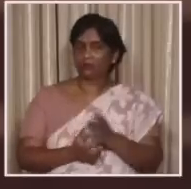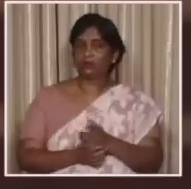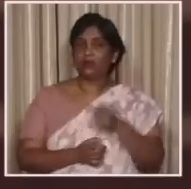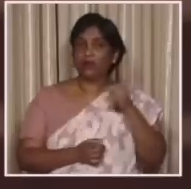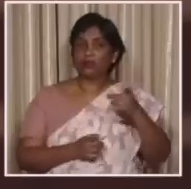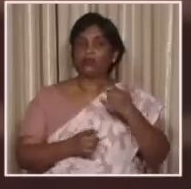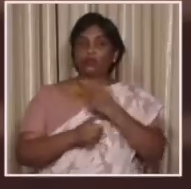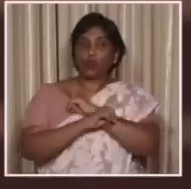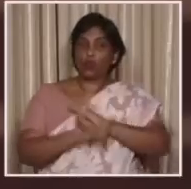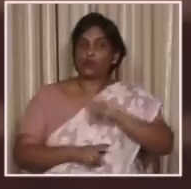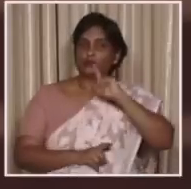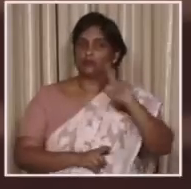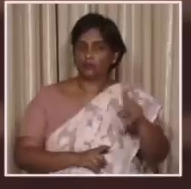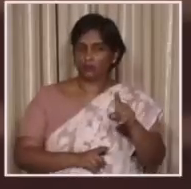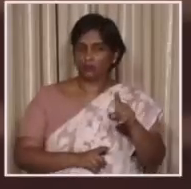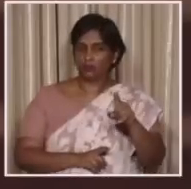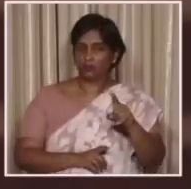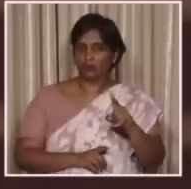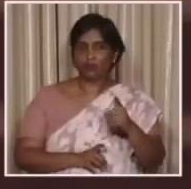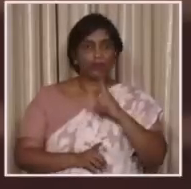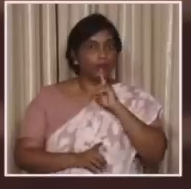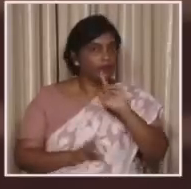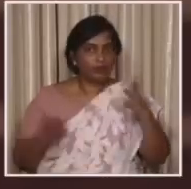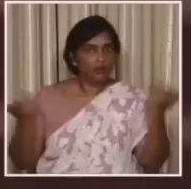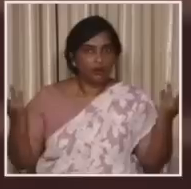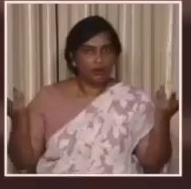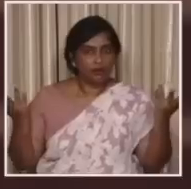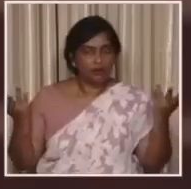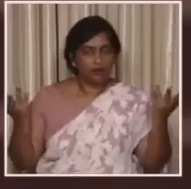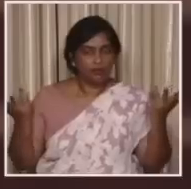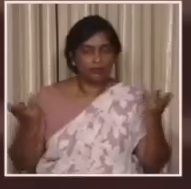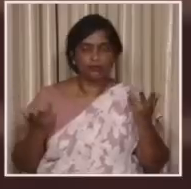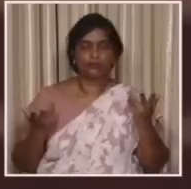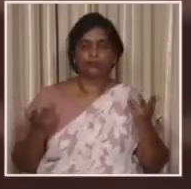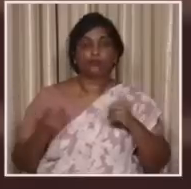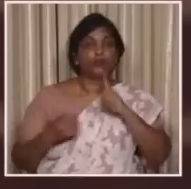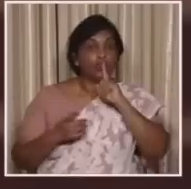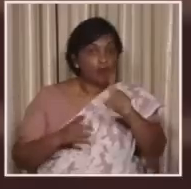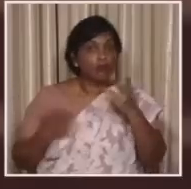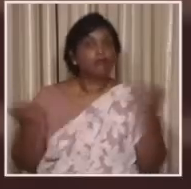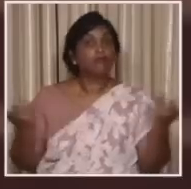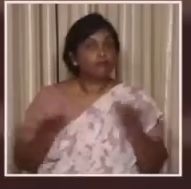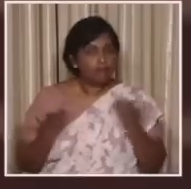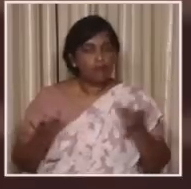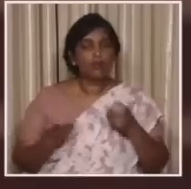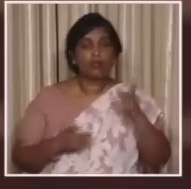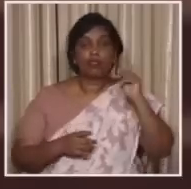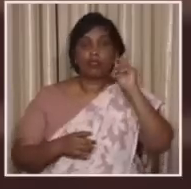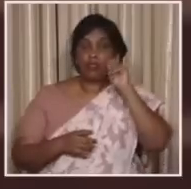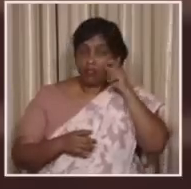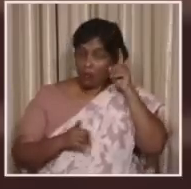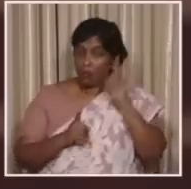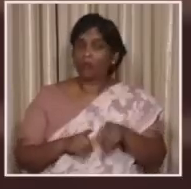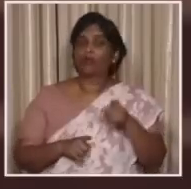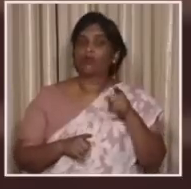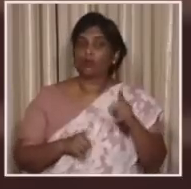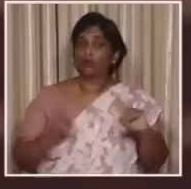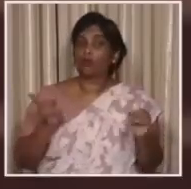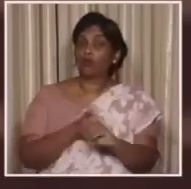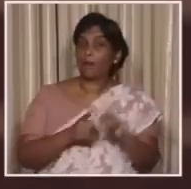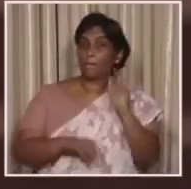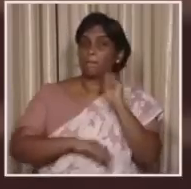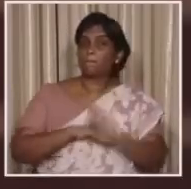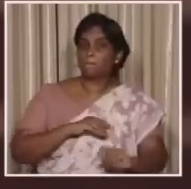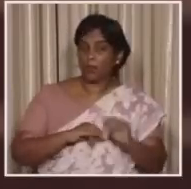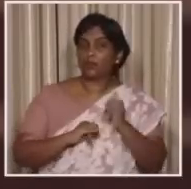එහෙමනම් එතුමාටත් කොටිය කියන්න එපා. එහෙම කියන්නේ නැහැ නේ අපි. එහෙම කියන්න බෑ. මොකද එතුමා ඒ පිය කරේ ඒක යුද